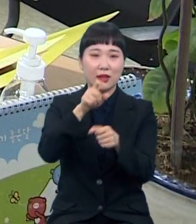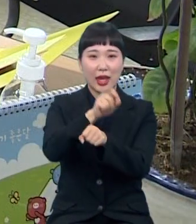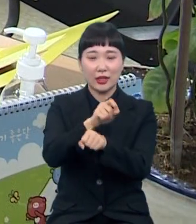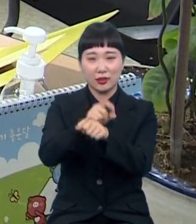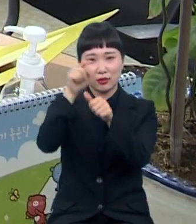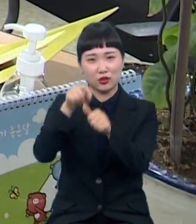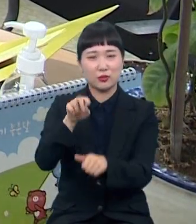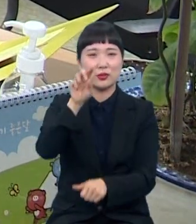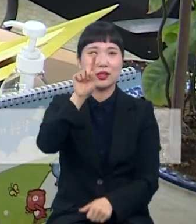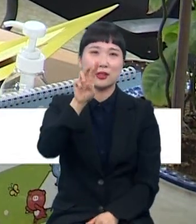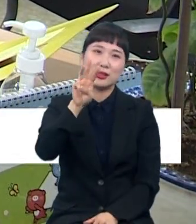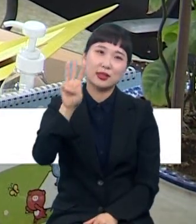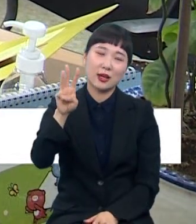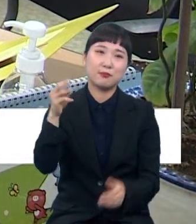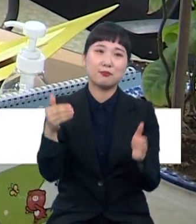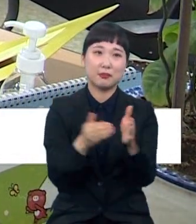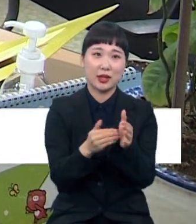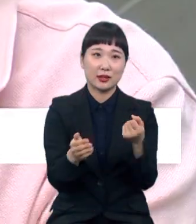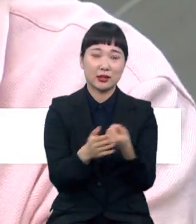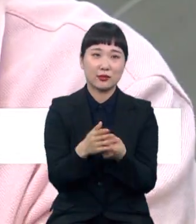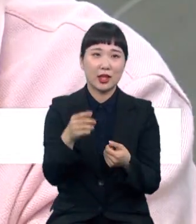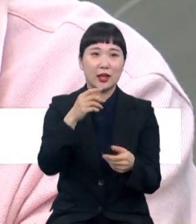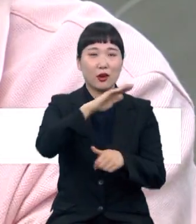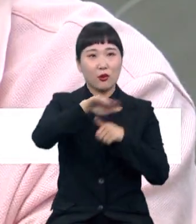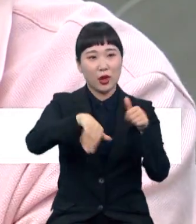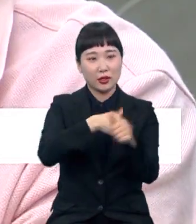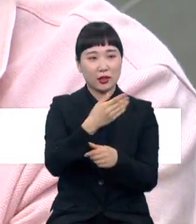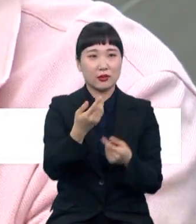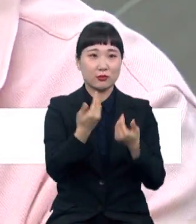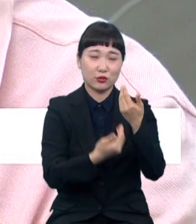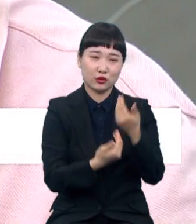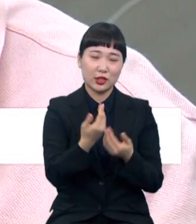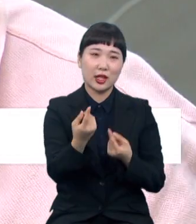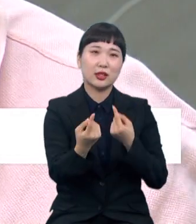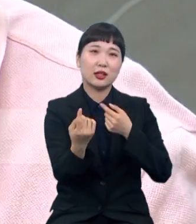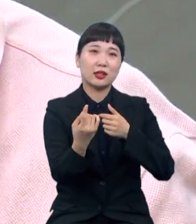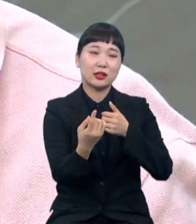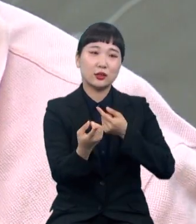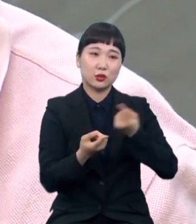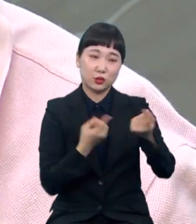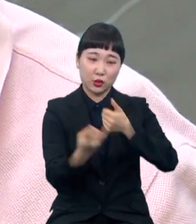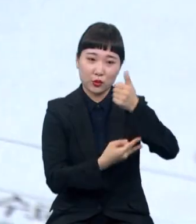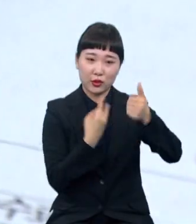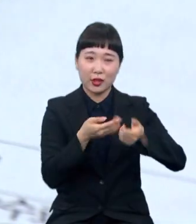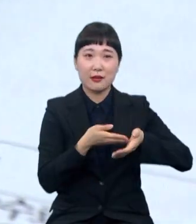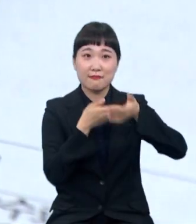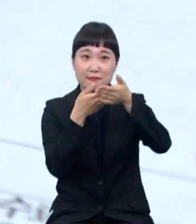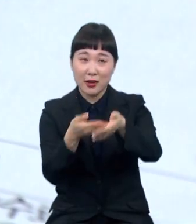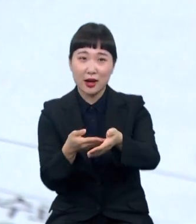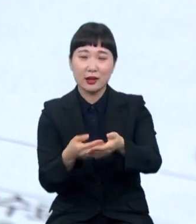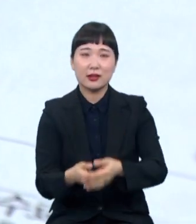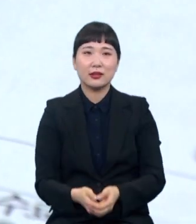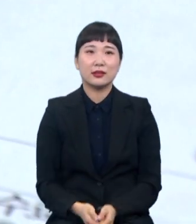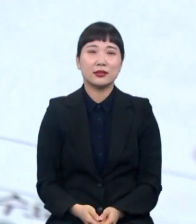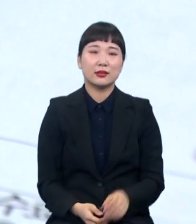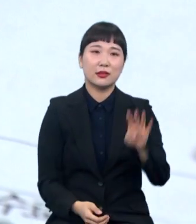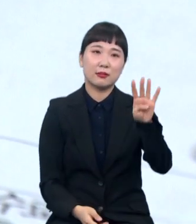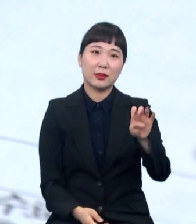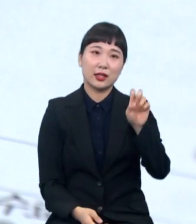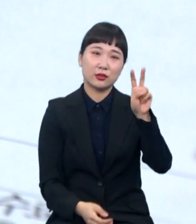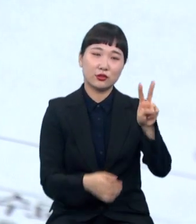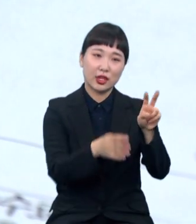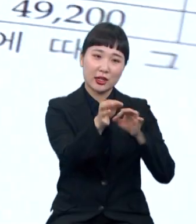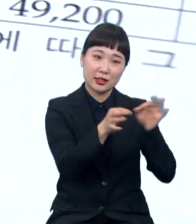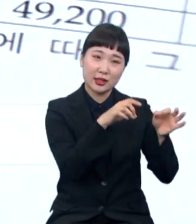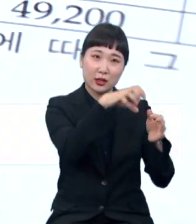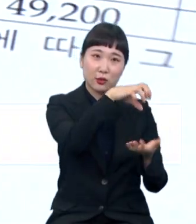피해 구제를 위해 환경분쟁조정위원회에 조정을 신청했지만 결과는 참담했습니다. 42개 점포가 조정을